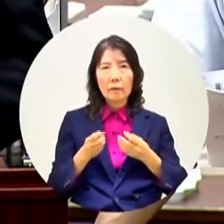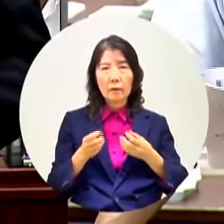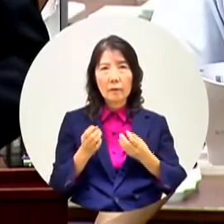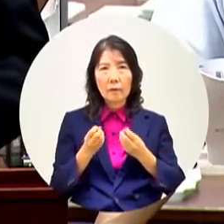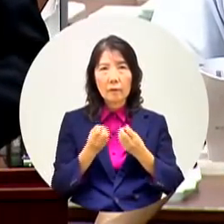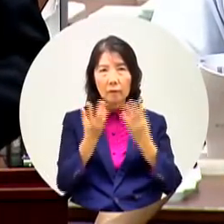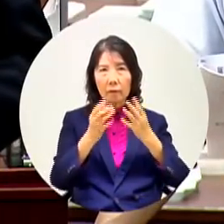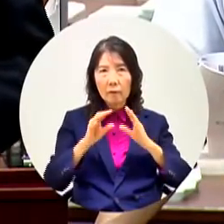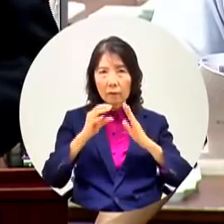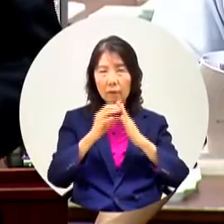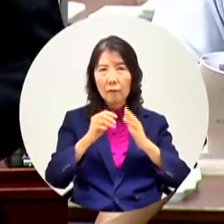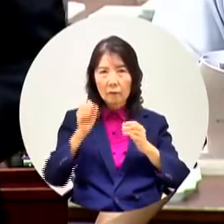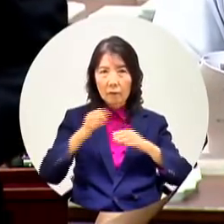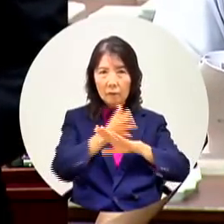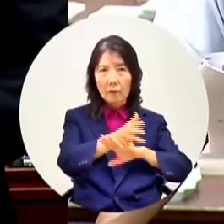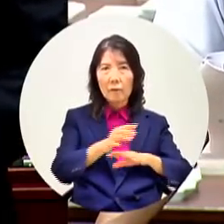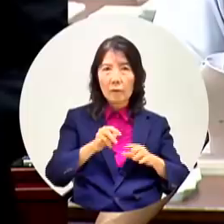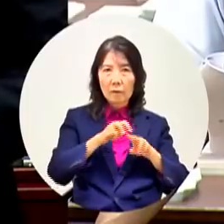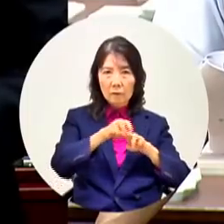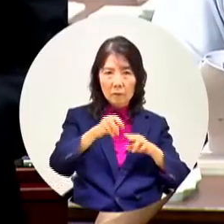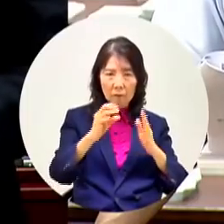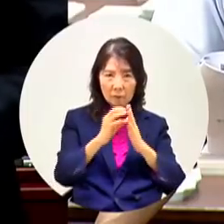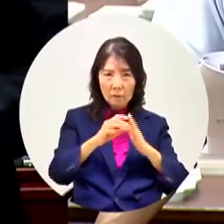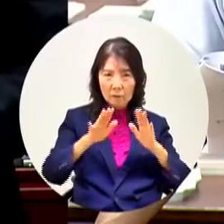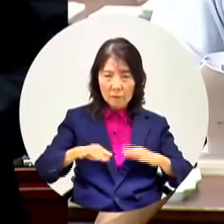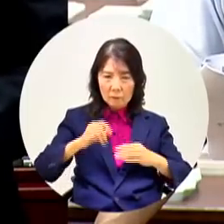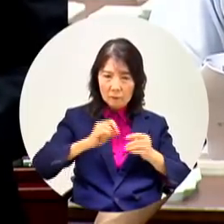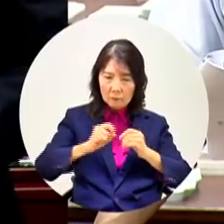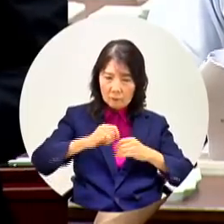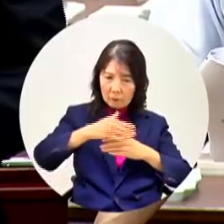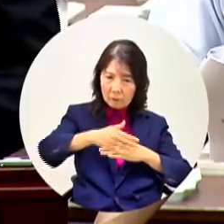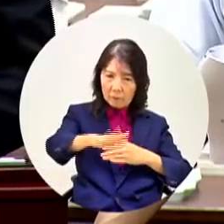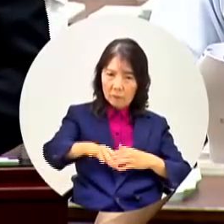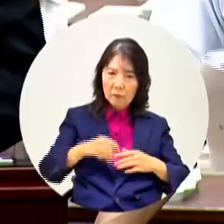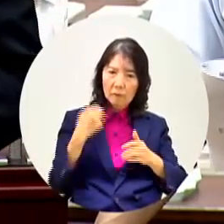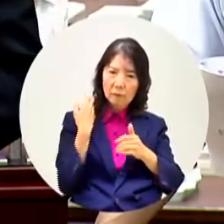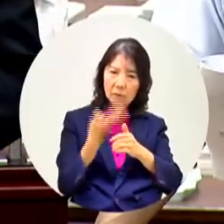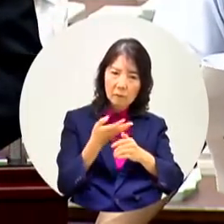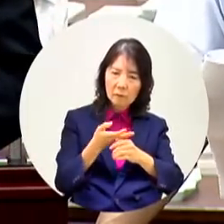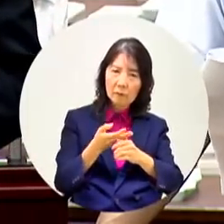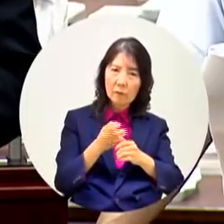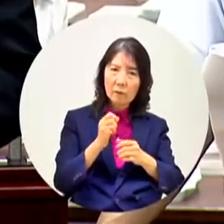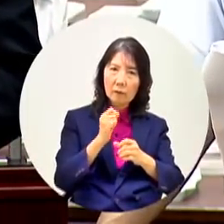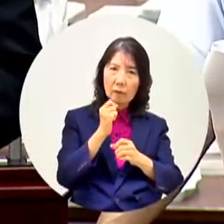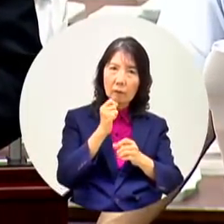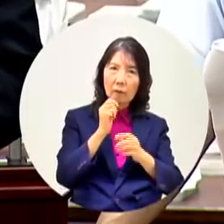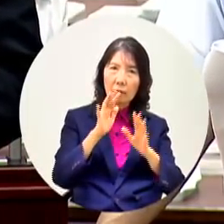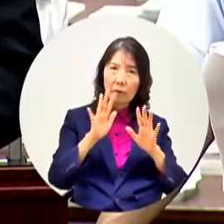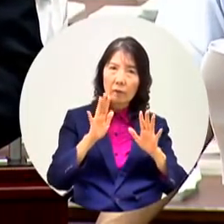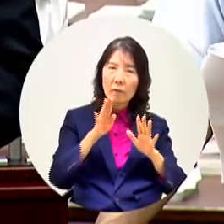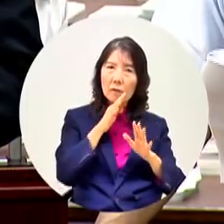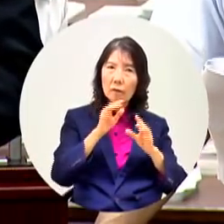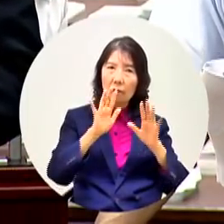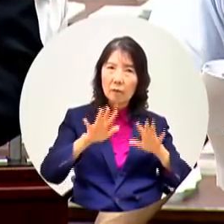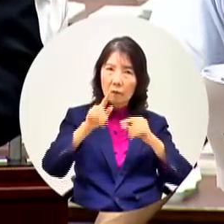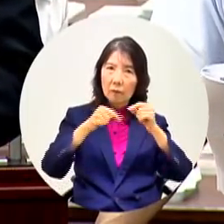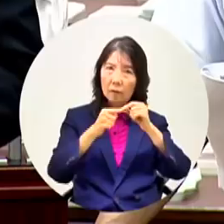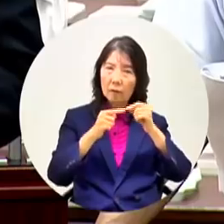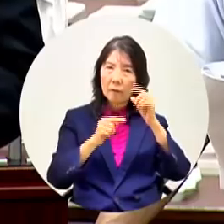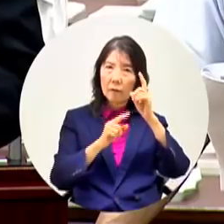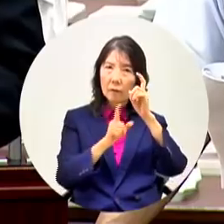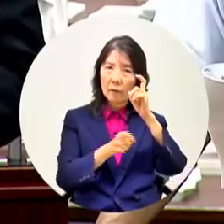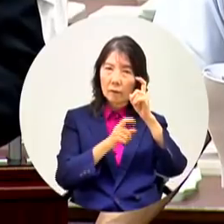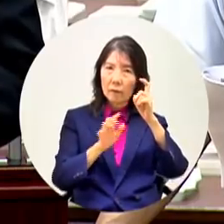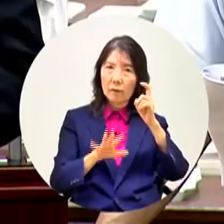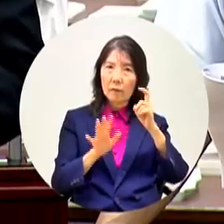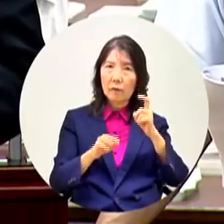铁道局的这个规划的进度哈，是在那里画包的时间哈，是在今年10月啊。他们的交通部铁道局规